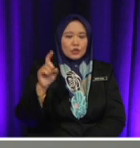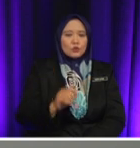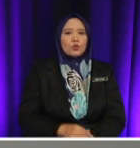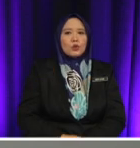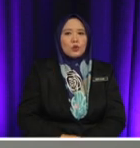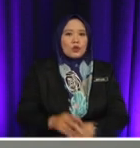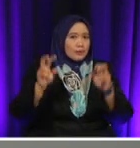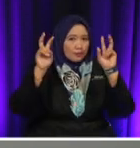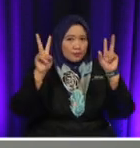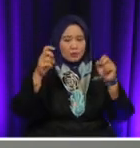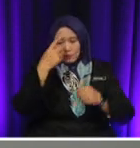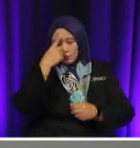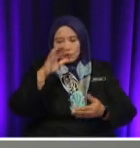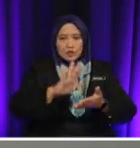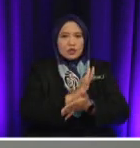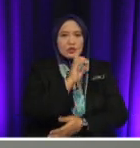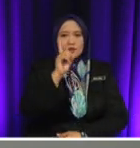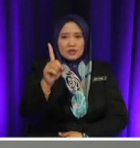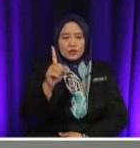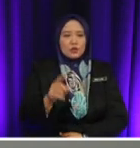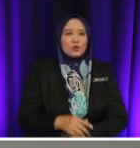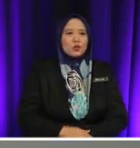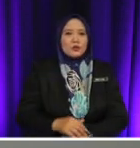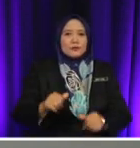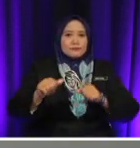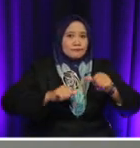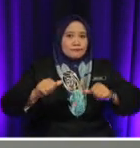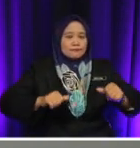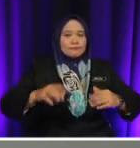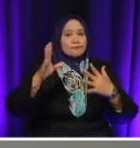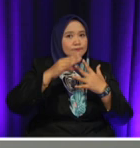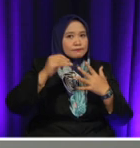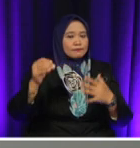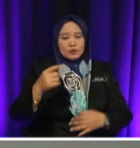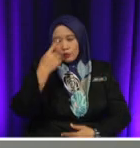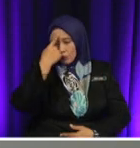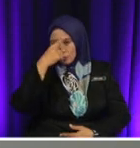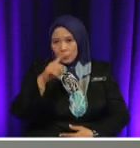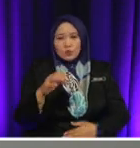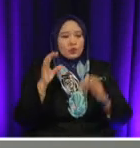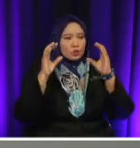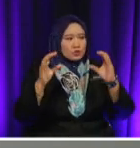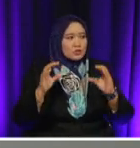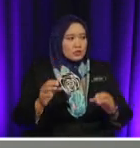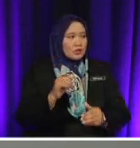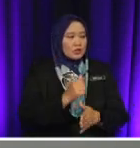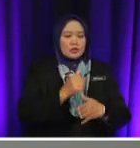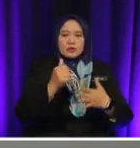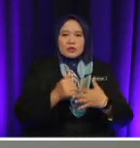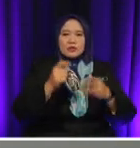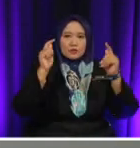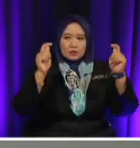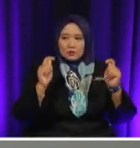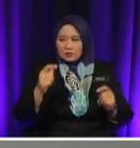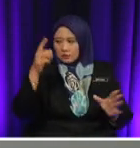untuk kertas sat aneka pilihan Oke untuk cara atupun teknik Bagaimana nak mendapat